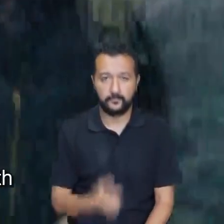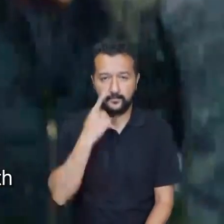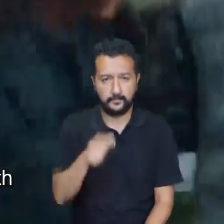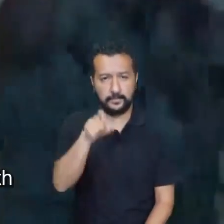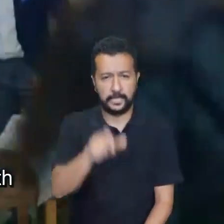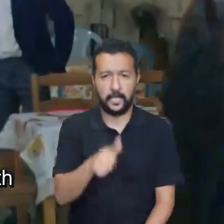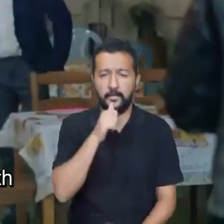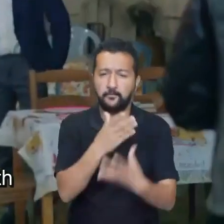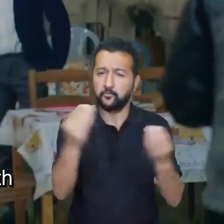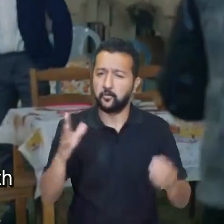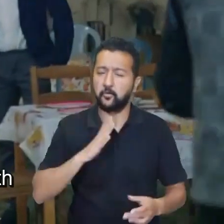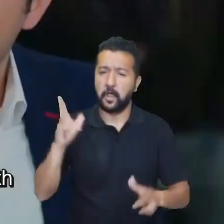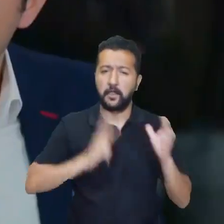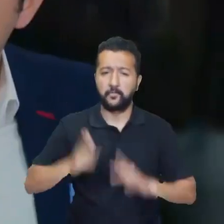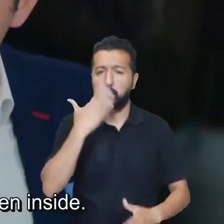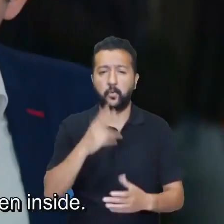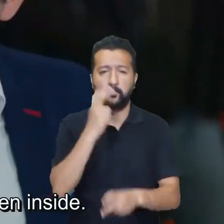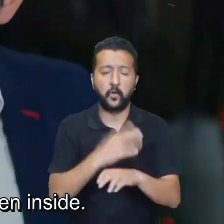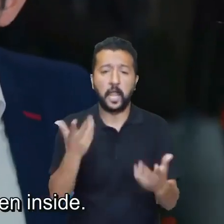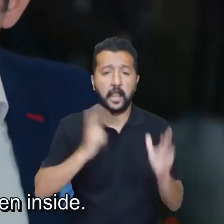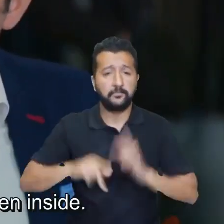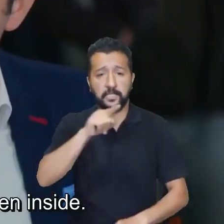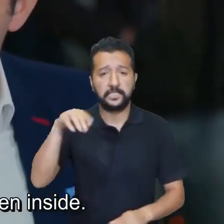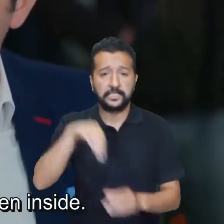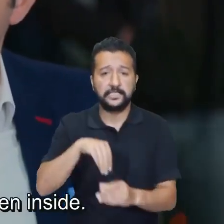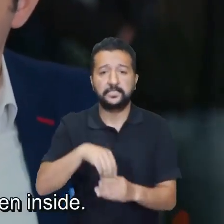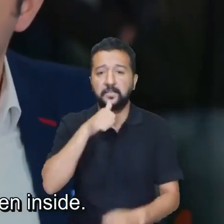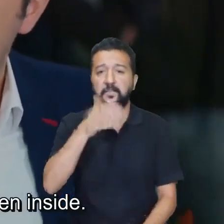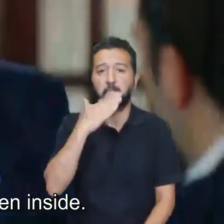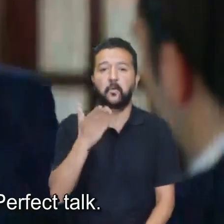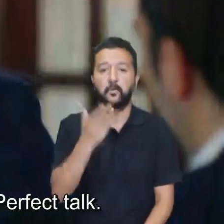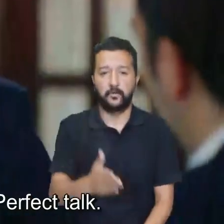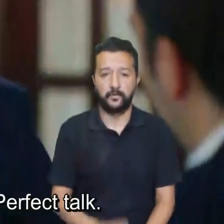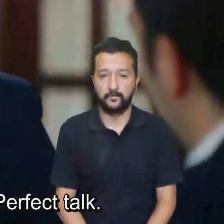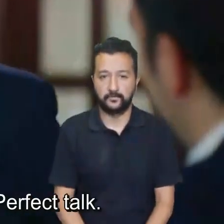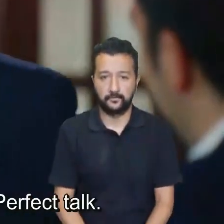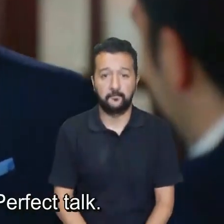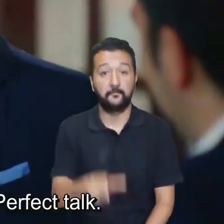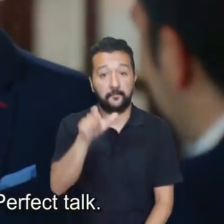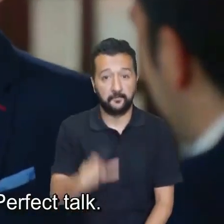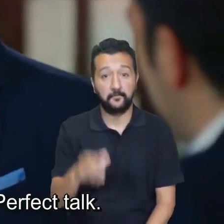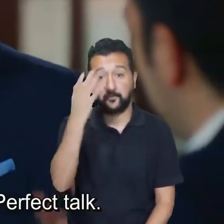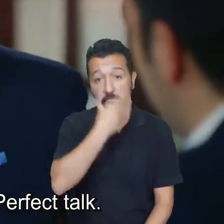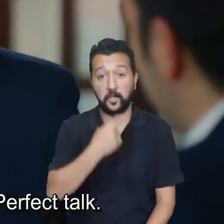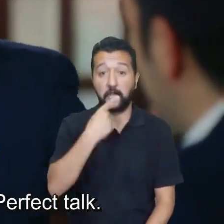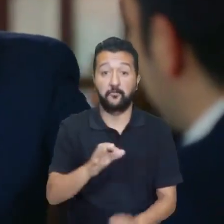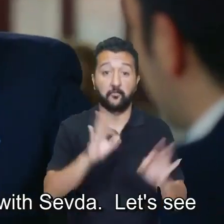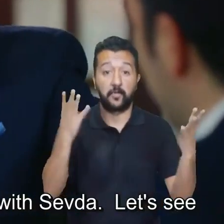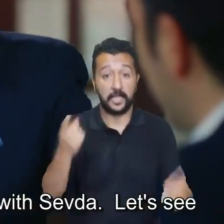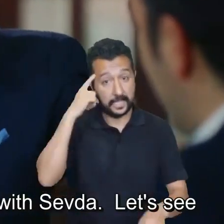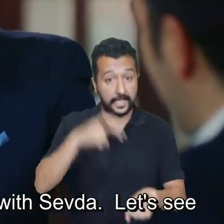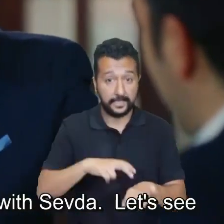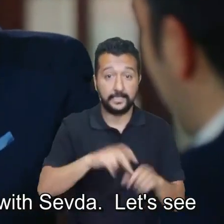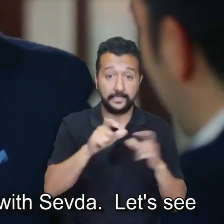Ben ne adamlar gördüm üstünde elbisesi yok. Ne elbiseler gördüm içinde adam yok. Oo, çok güzel lafmış ya. Mükemmel bir laf.